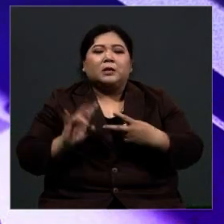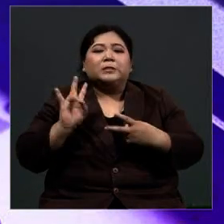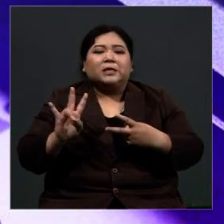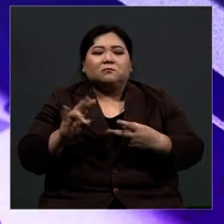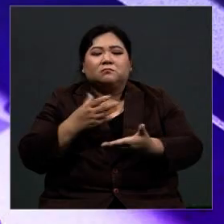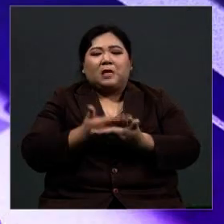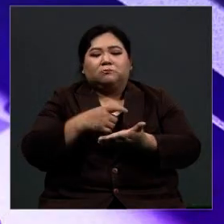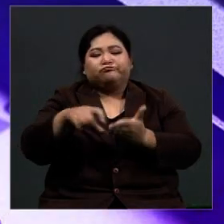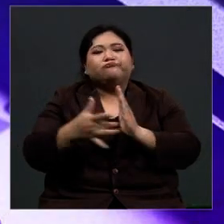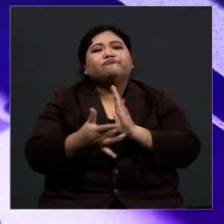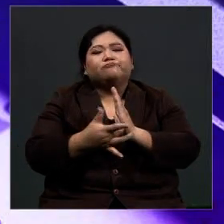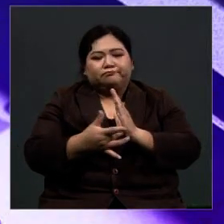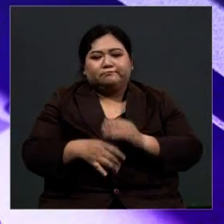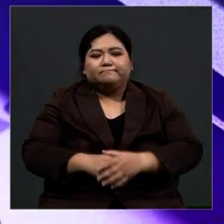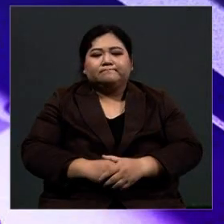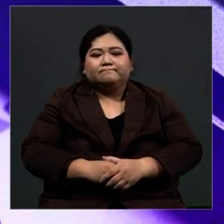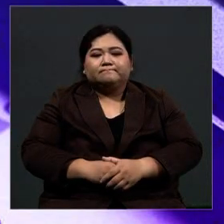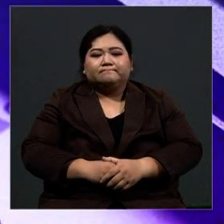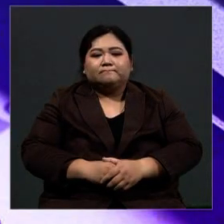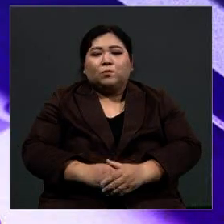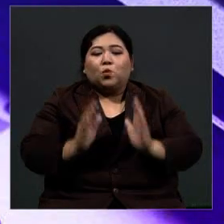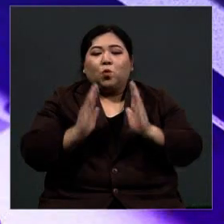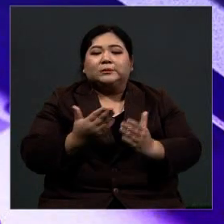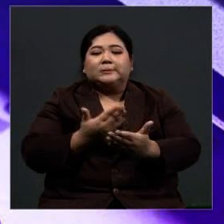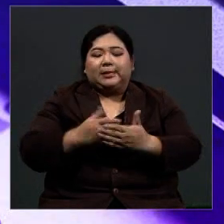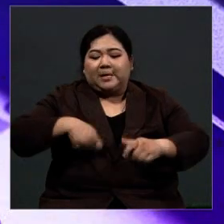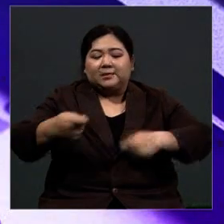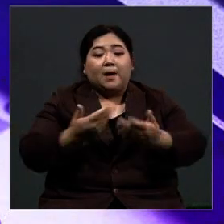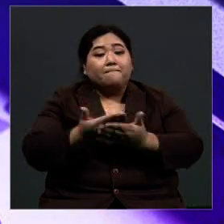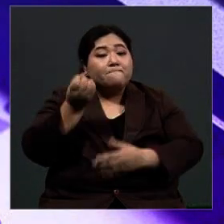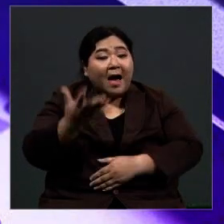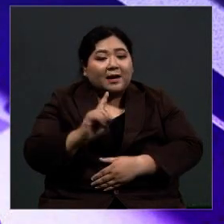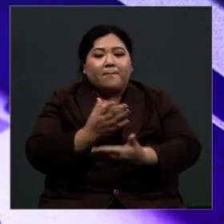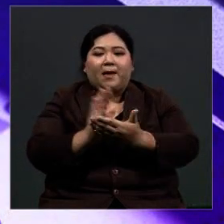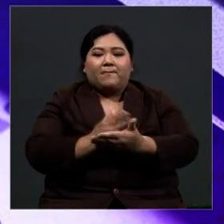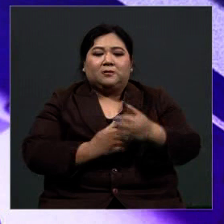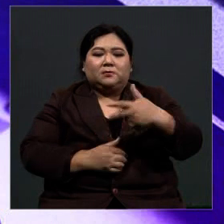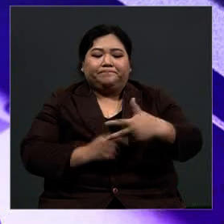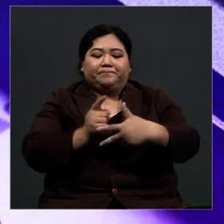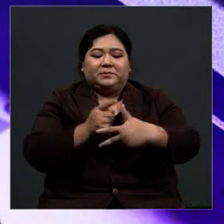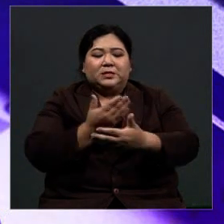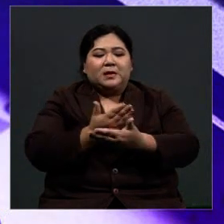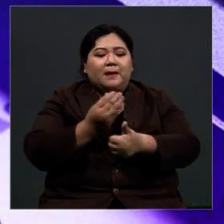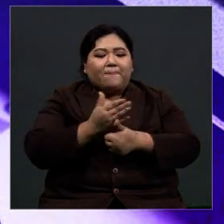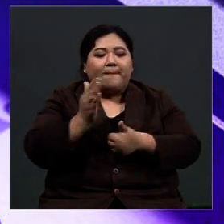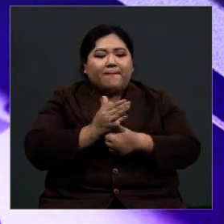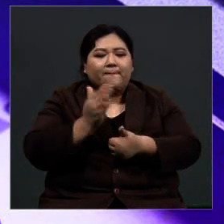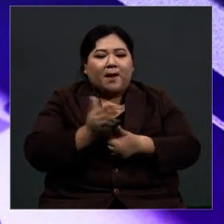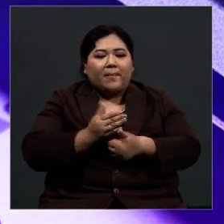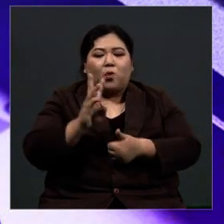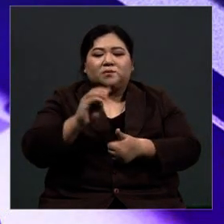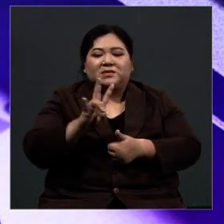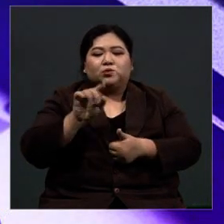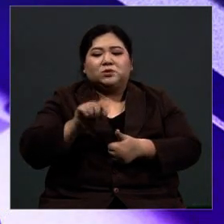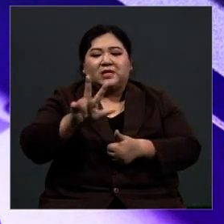ดิจิตัลwalletโดยคนส่วนใหญ่ 67 3%บอกว่าจะแบ่งใช้เงินหลายๆครั้งค่ะ 19.2 perบอกใช้